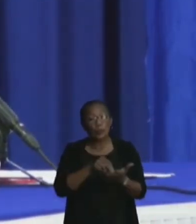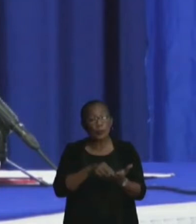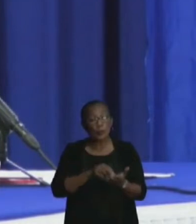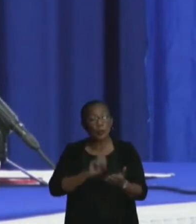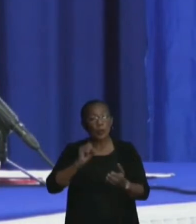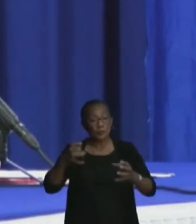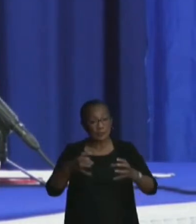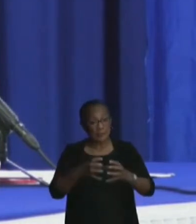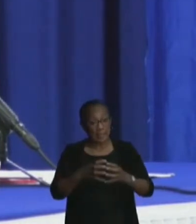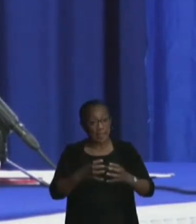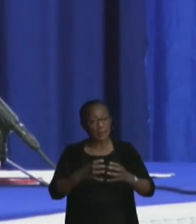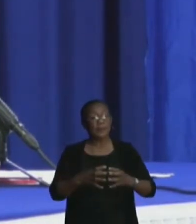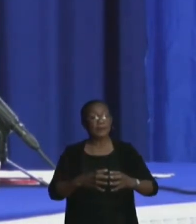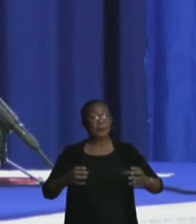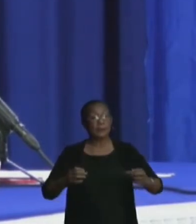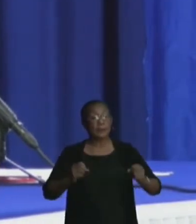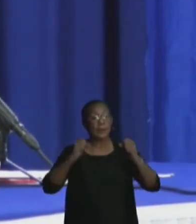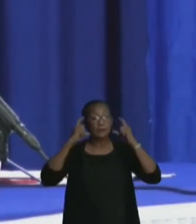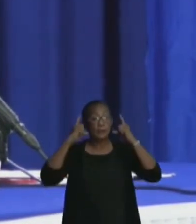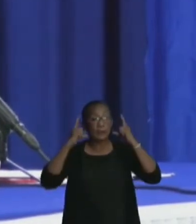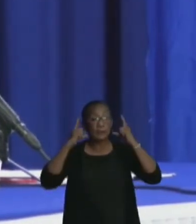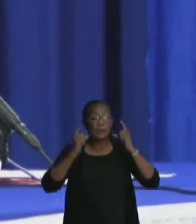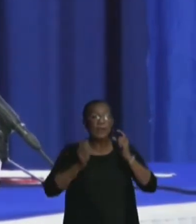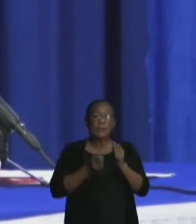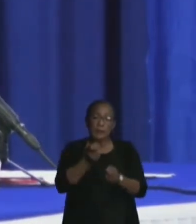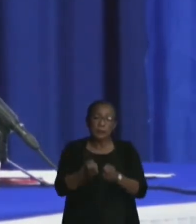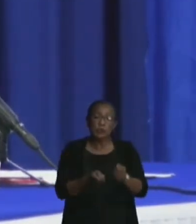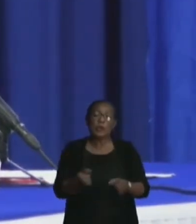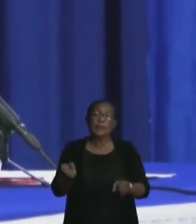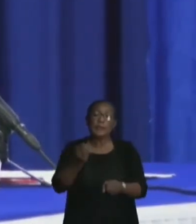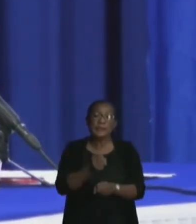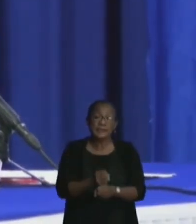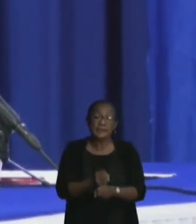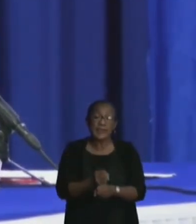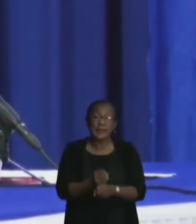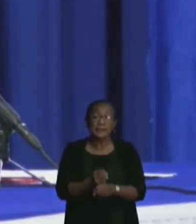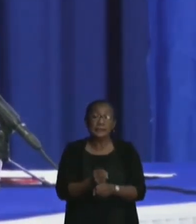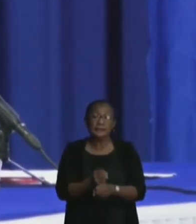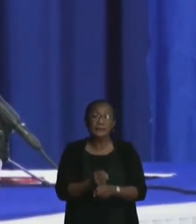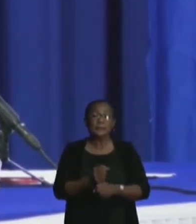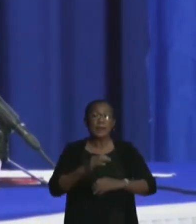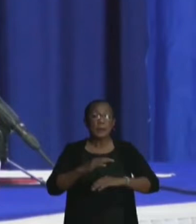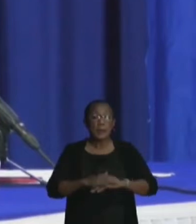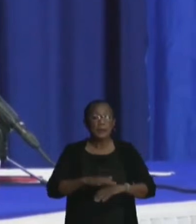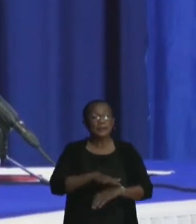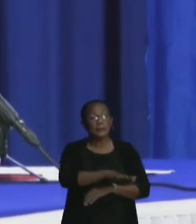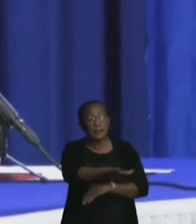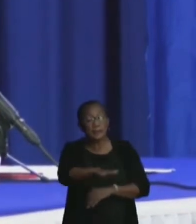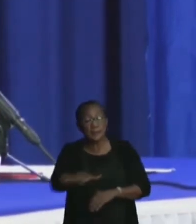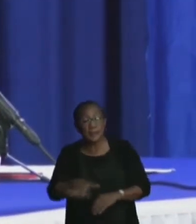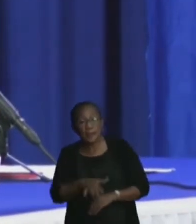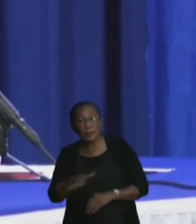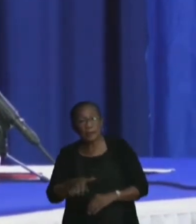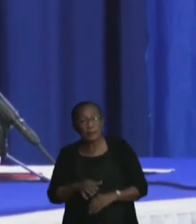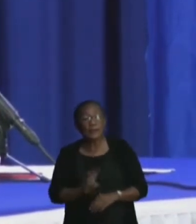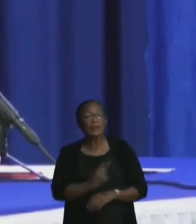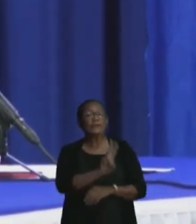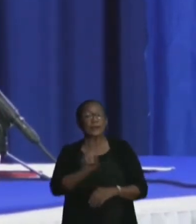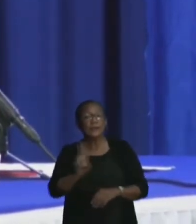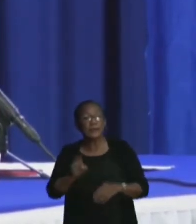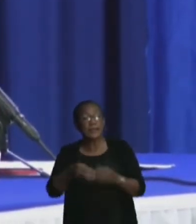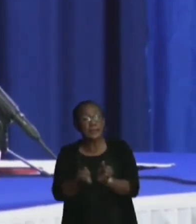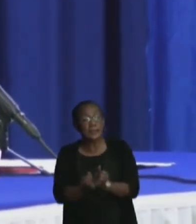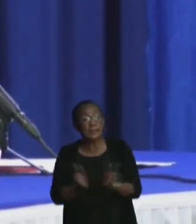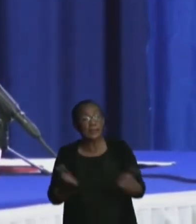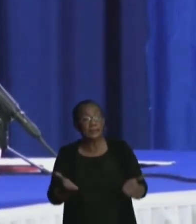met het bedrijfsleven, met de zorginstellingen, met het maatschappelijk veld, verenigingen,